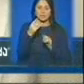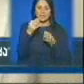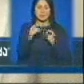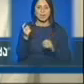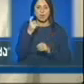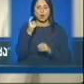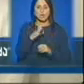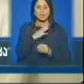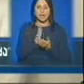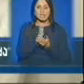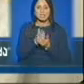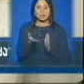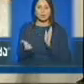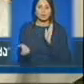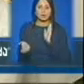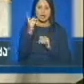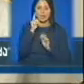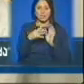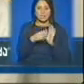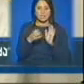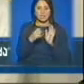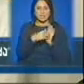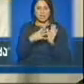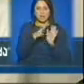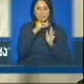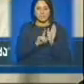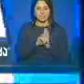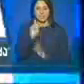წლებია რომ დემოკრატიამ არსებობა ამ ქვეყანაში 1919 წლიდან დაიწყო